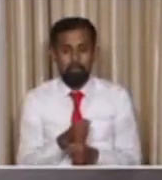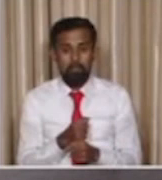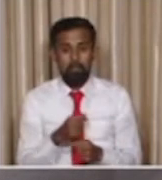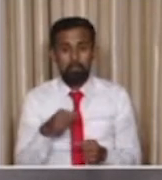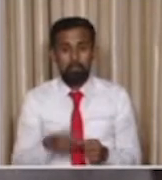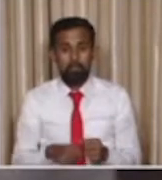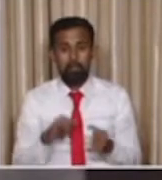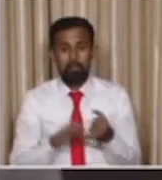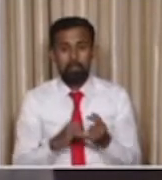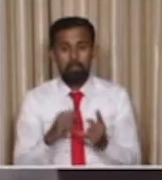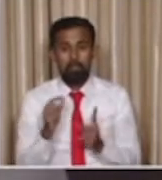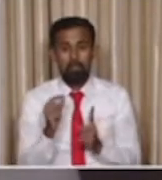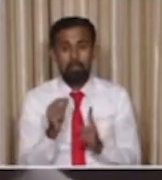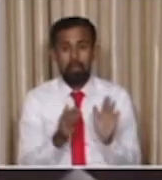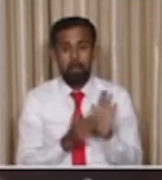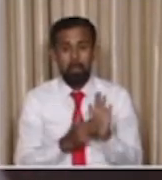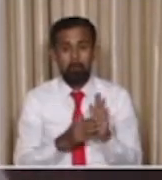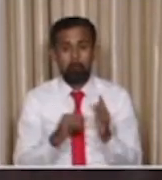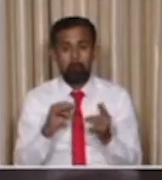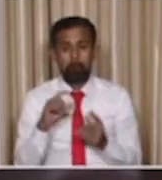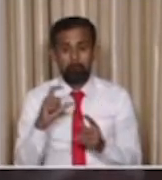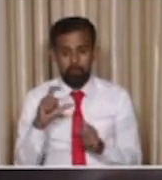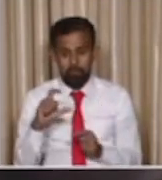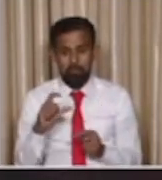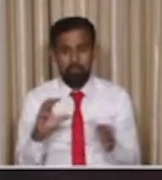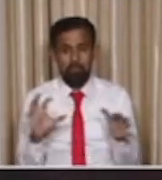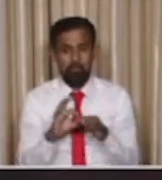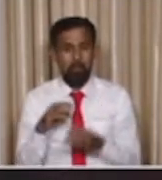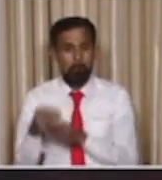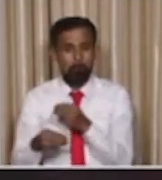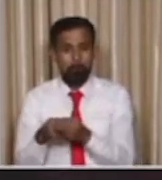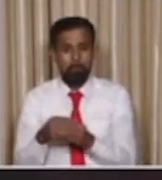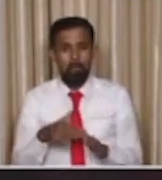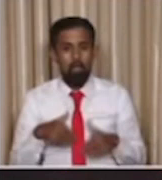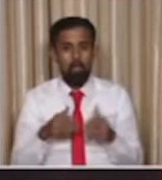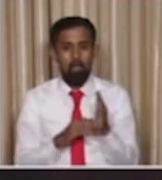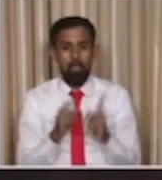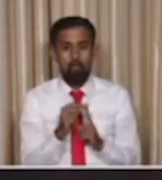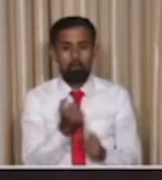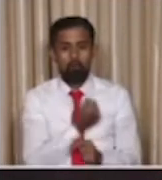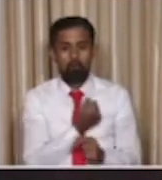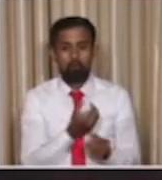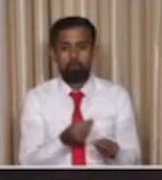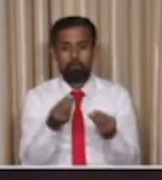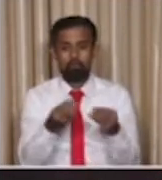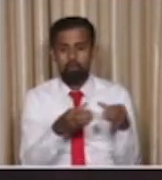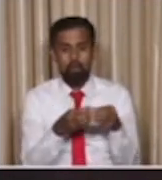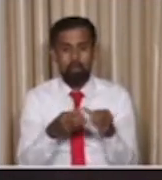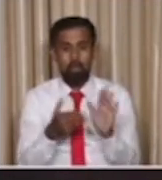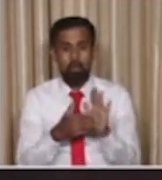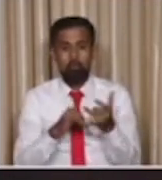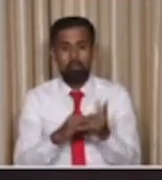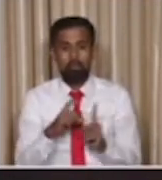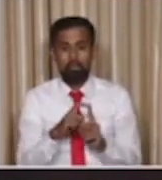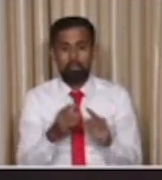සංස්ථාව SPMC එක. ඊට අනුබද්ධ ව්‍යාපාර මගින් ආ සෞඛ්‍ය අමාත්‍යාංශයේ වෛද්‍ය සැපයුම් අංශය MSD එක යටතේ